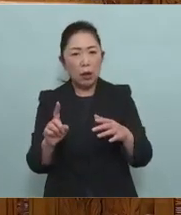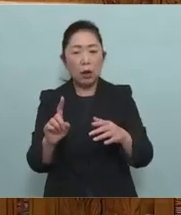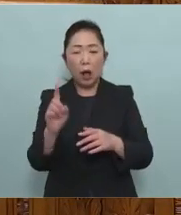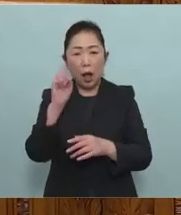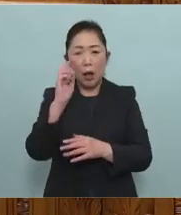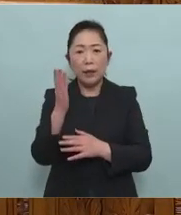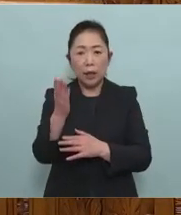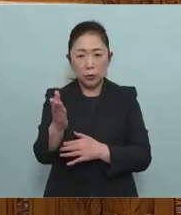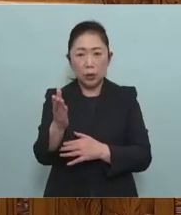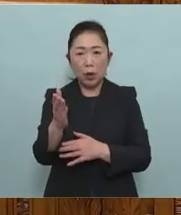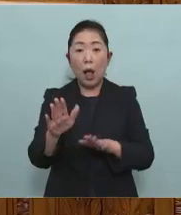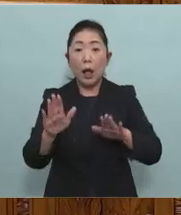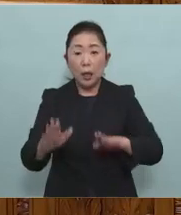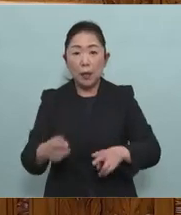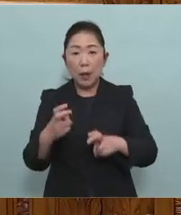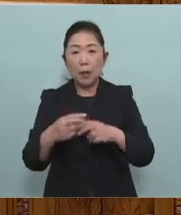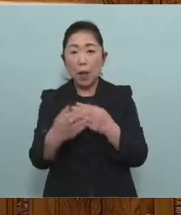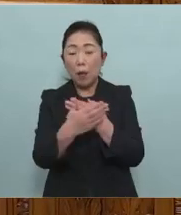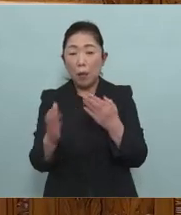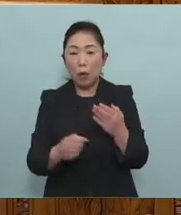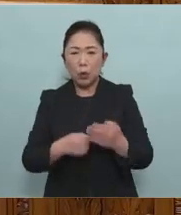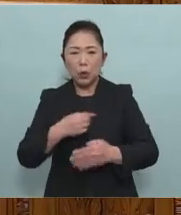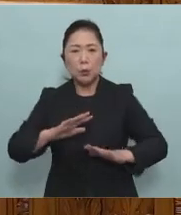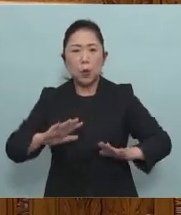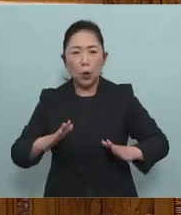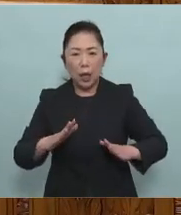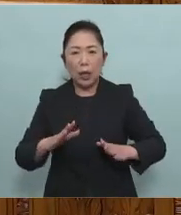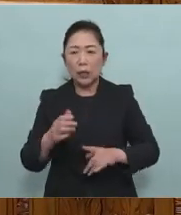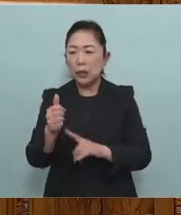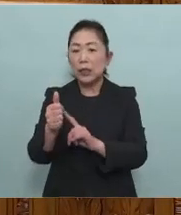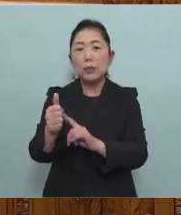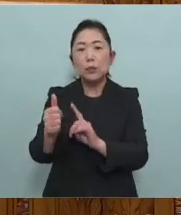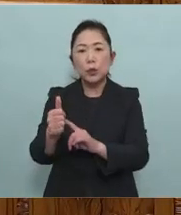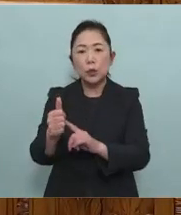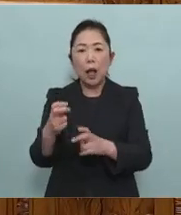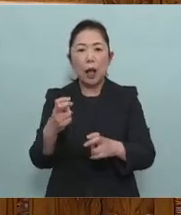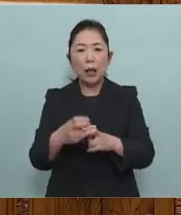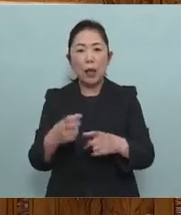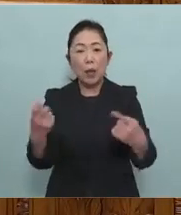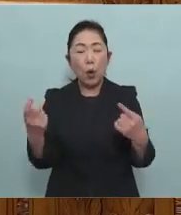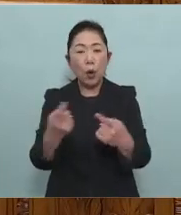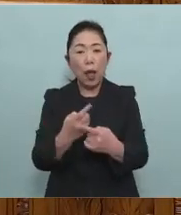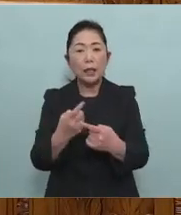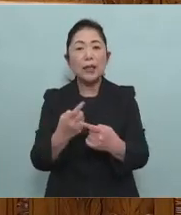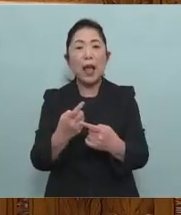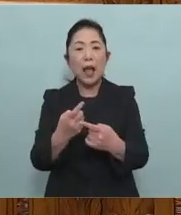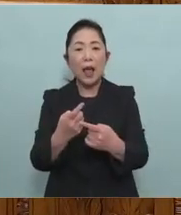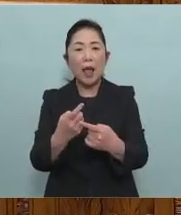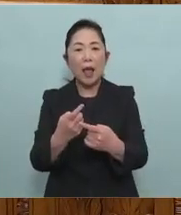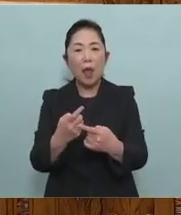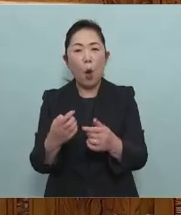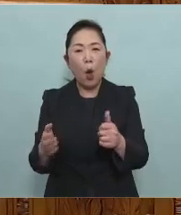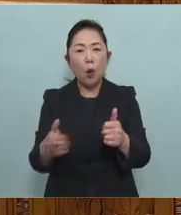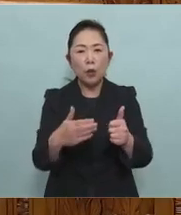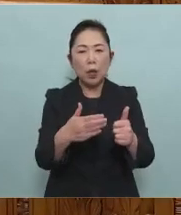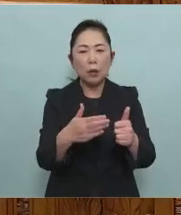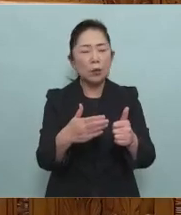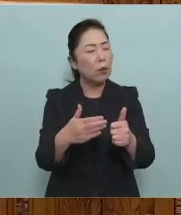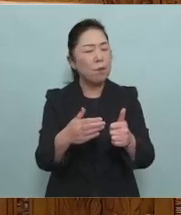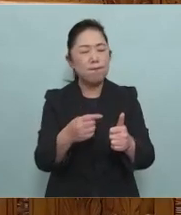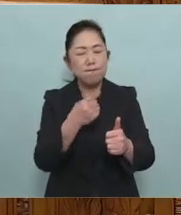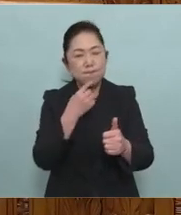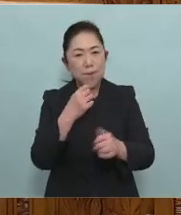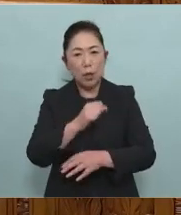は現行憲法を守るつもりもない人物が、憲法改正を促すなど言語道断